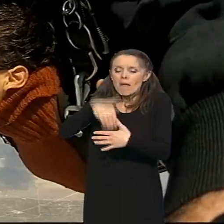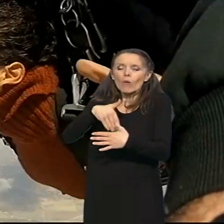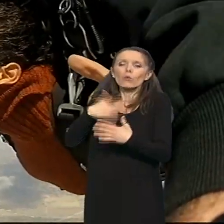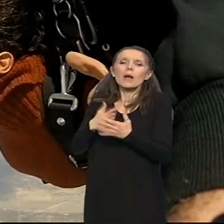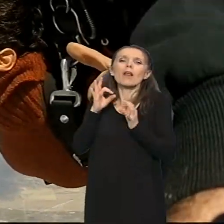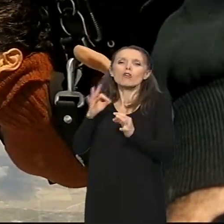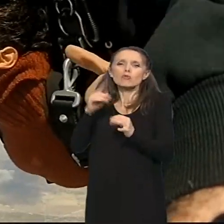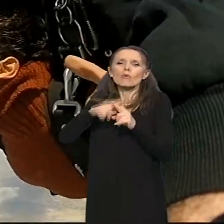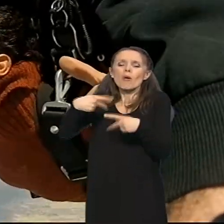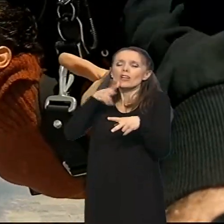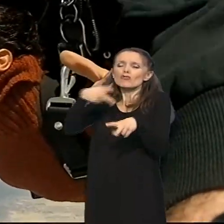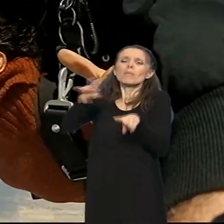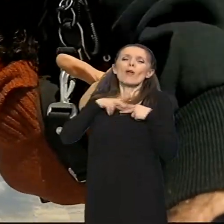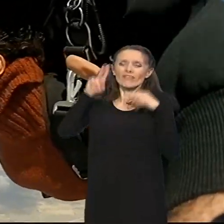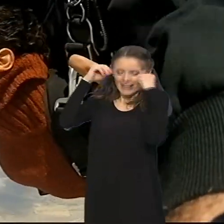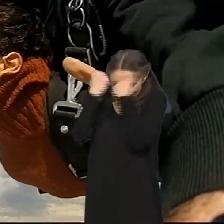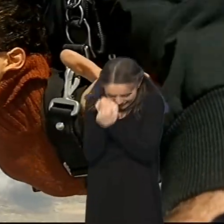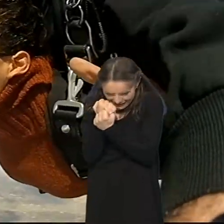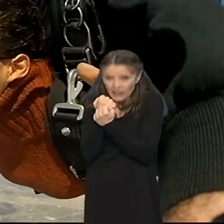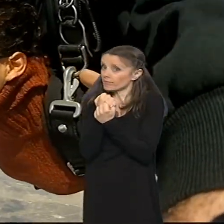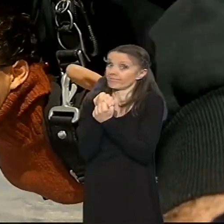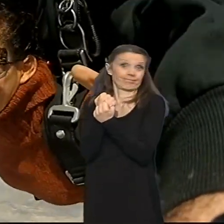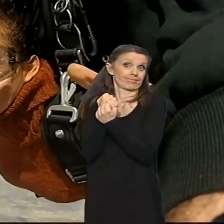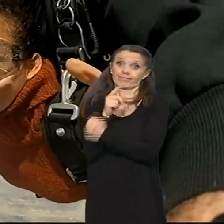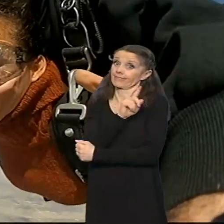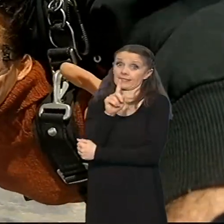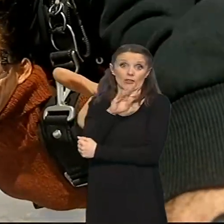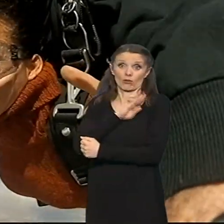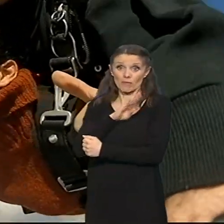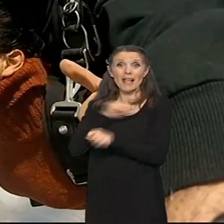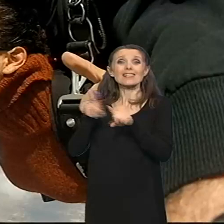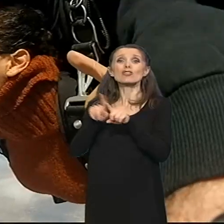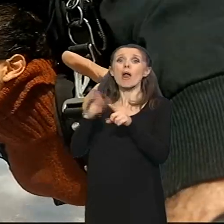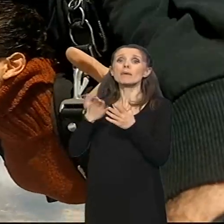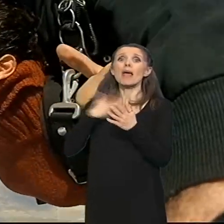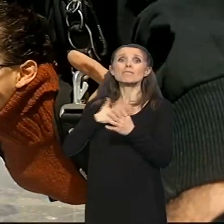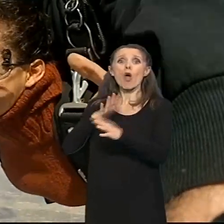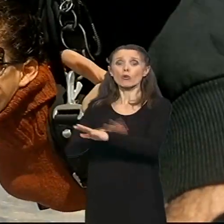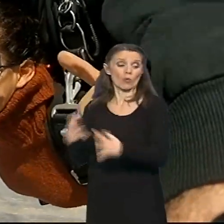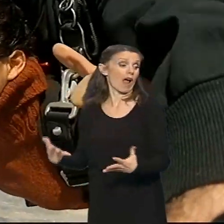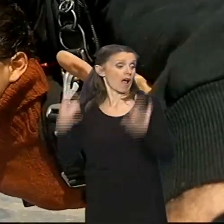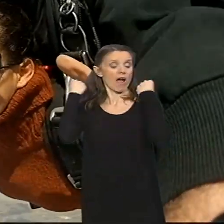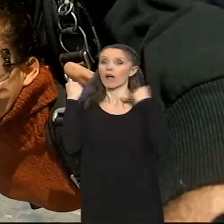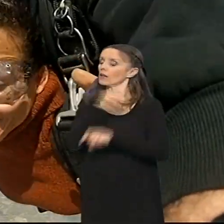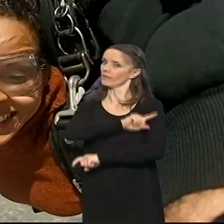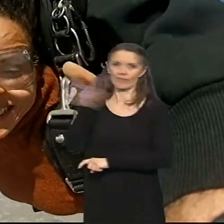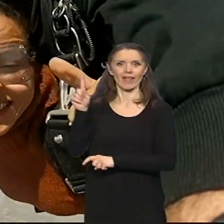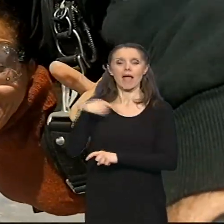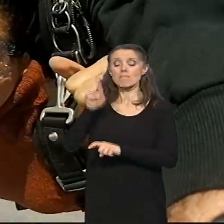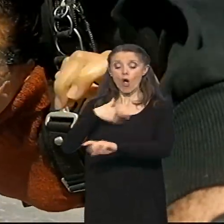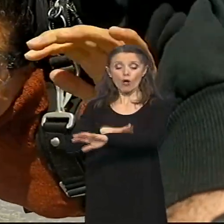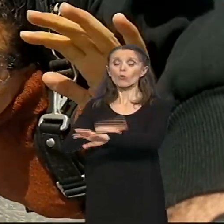nije bezbedna. Isto tako, ne smije za mene da se hvata, moje ruke moraju biti slobodne. Znači, ako đak proba da me uhvati, ja moram da nađem načine, imamo